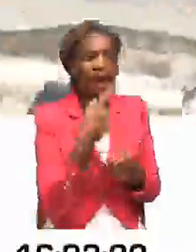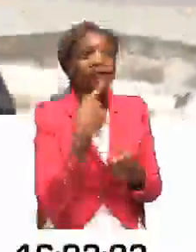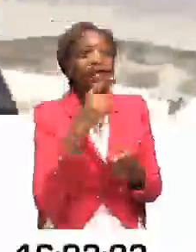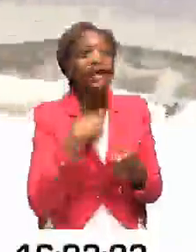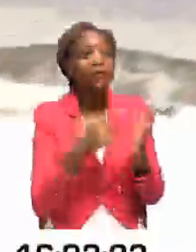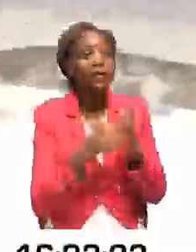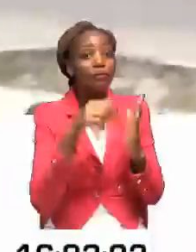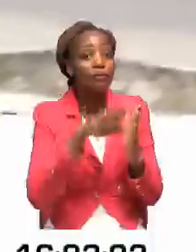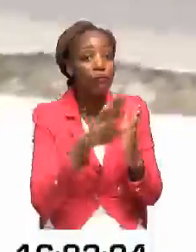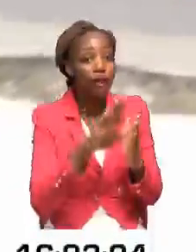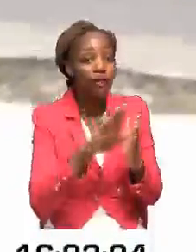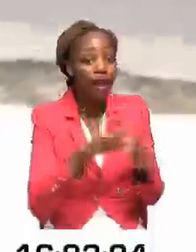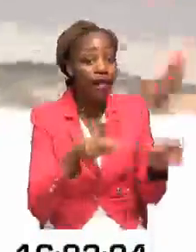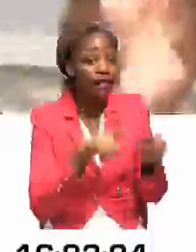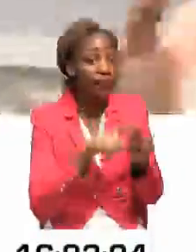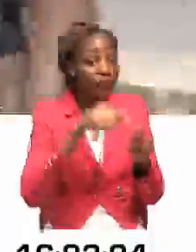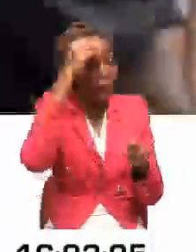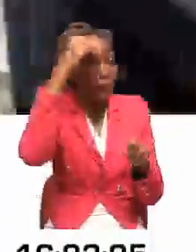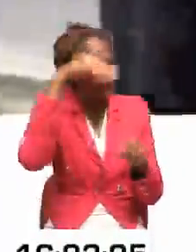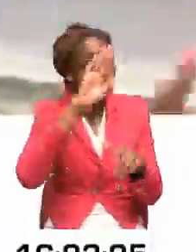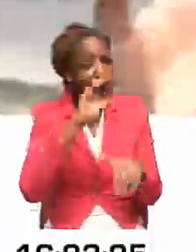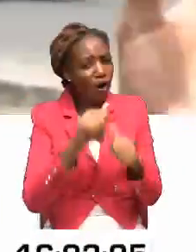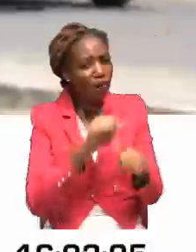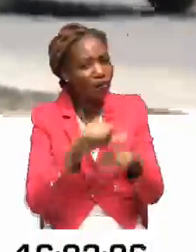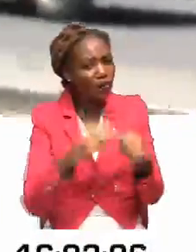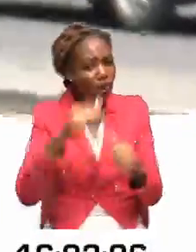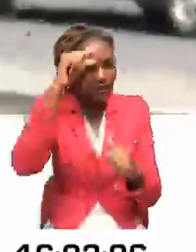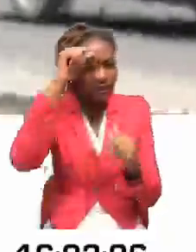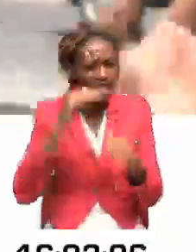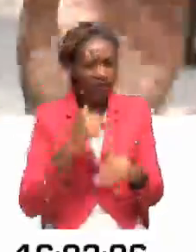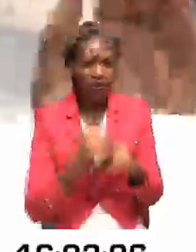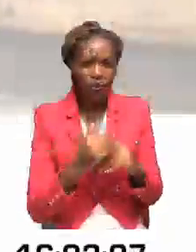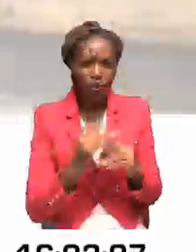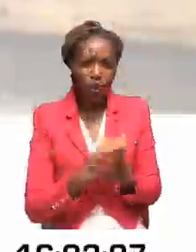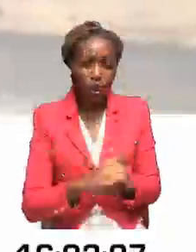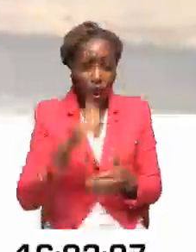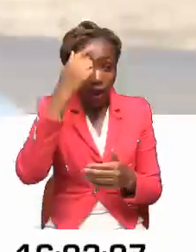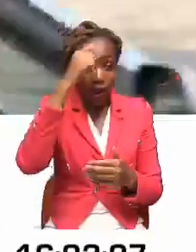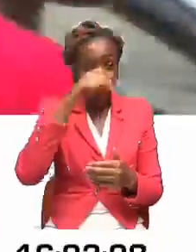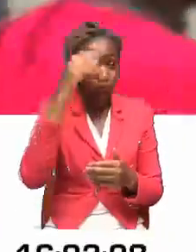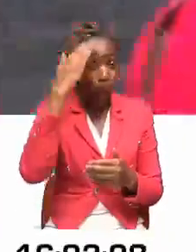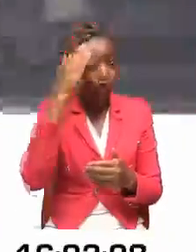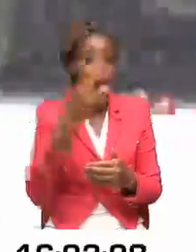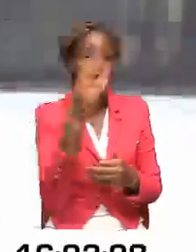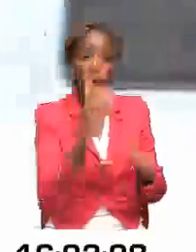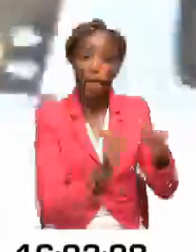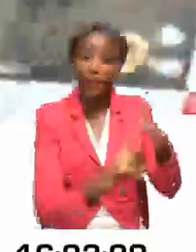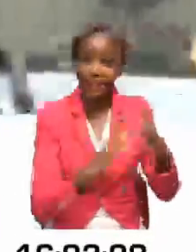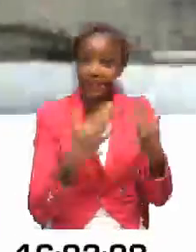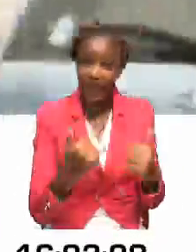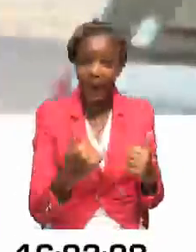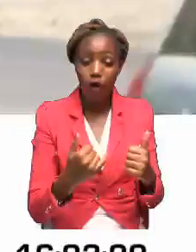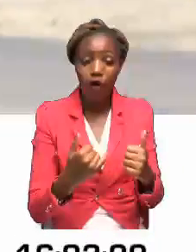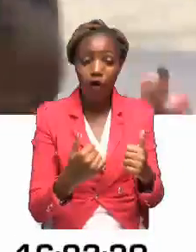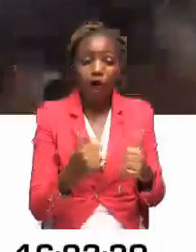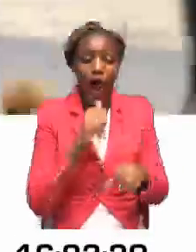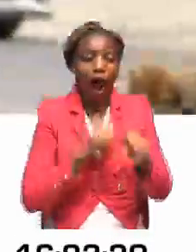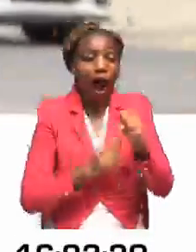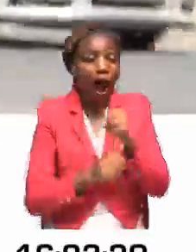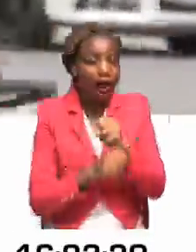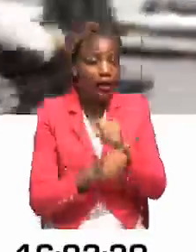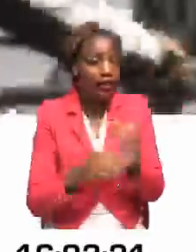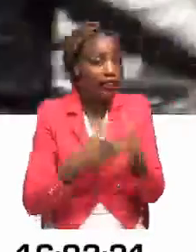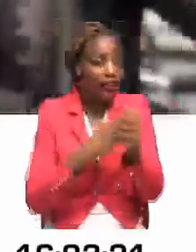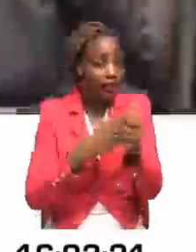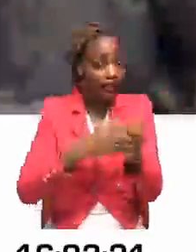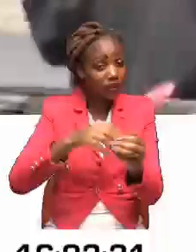jina lako na pia uniambie kuhusiana na wewe maoni yako ni yapi. Tunajua idara 4 ambazo zilikuwa chini ya utawala